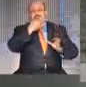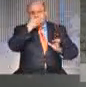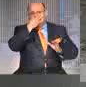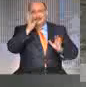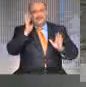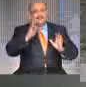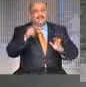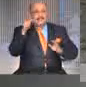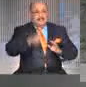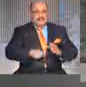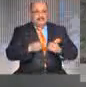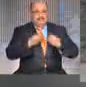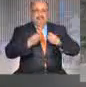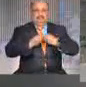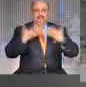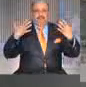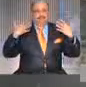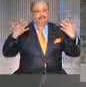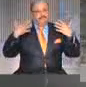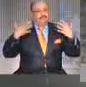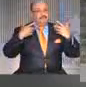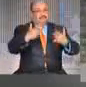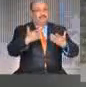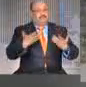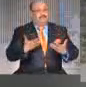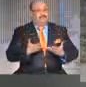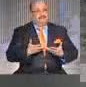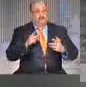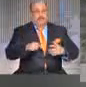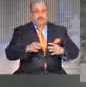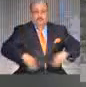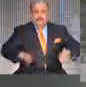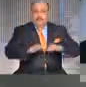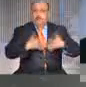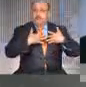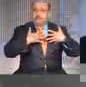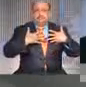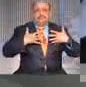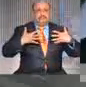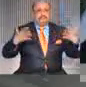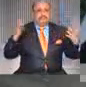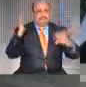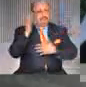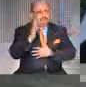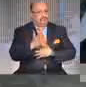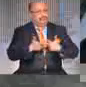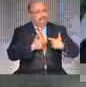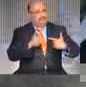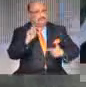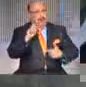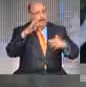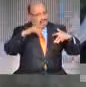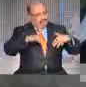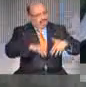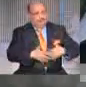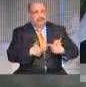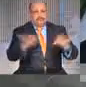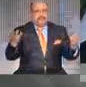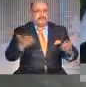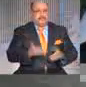تعارف، والواحد يتفرهد يخرج من الروتين نتاع الجمعه كامله يخدم يخرج، فهمتي؟ زين باش نتعرفوا على العباد ونعملوا